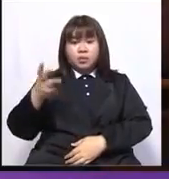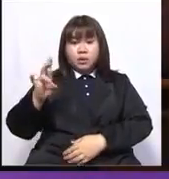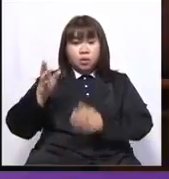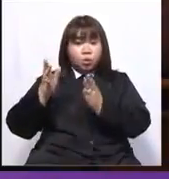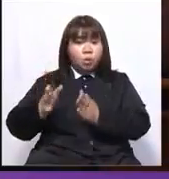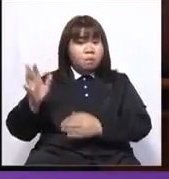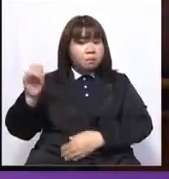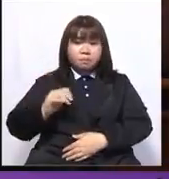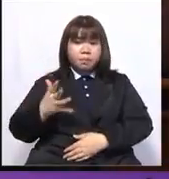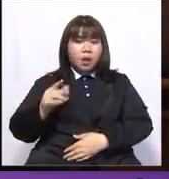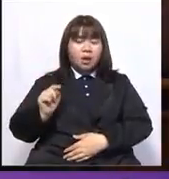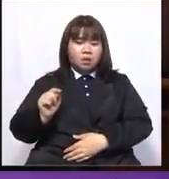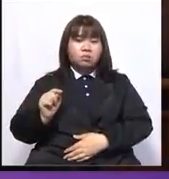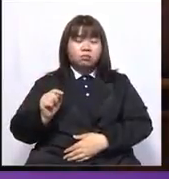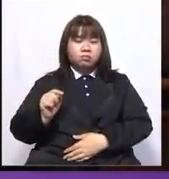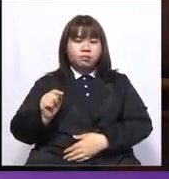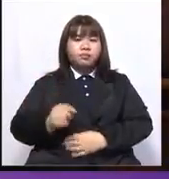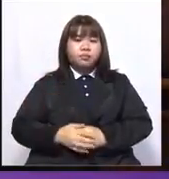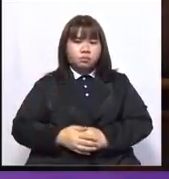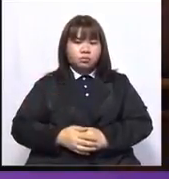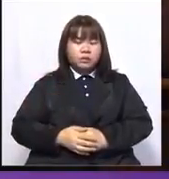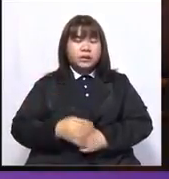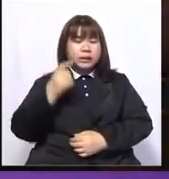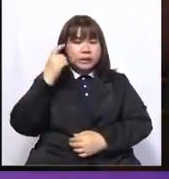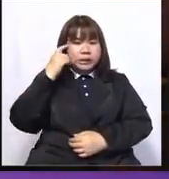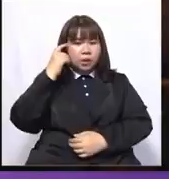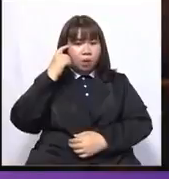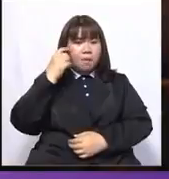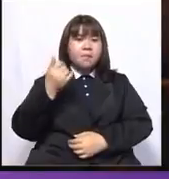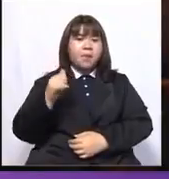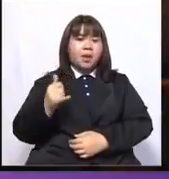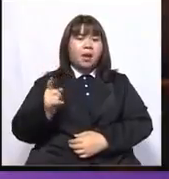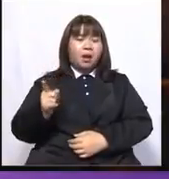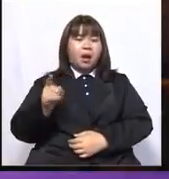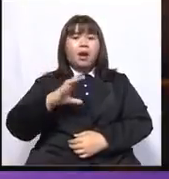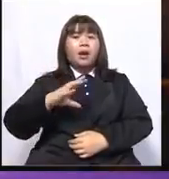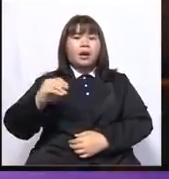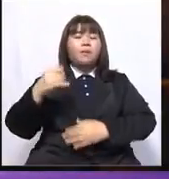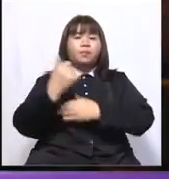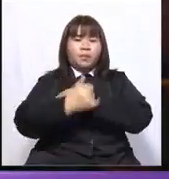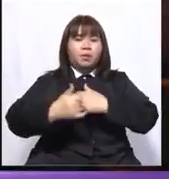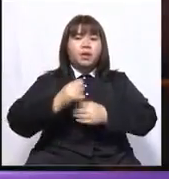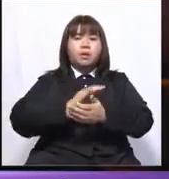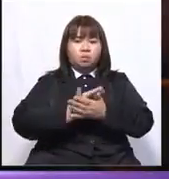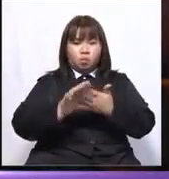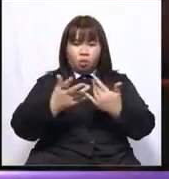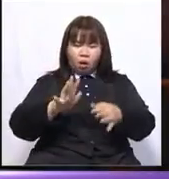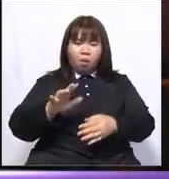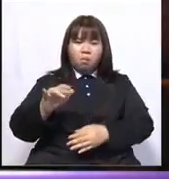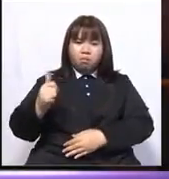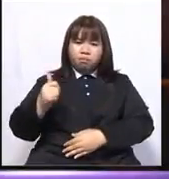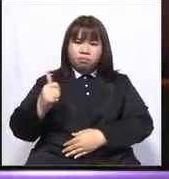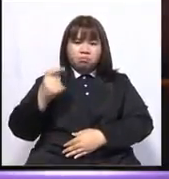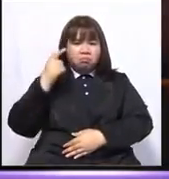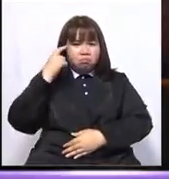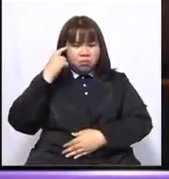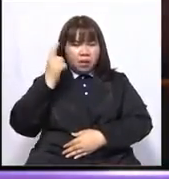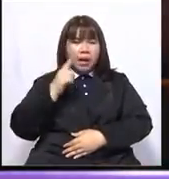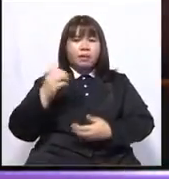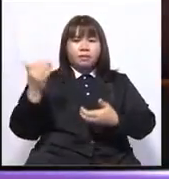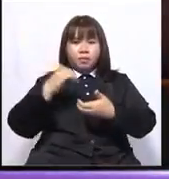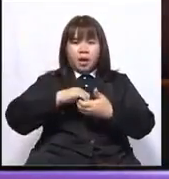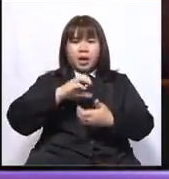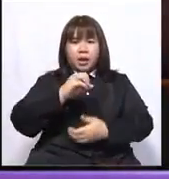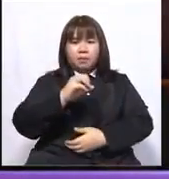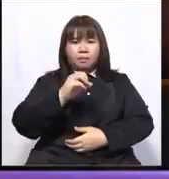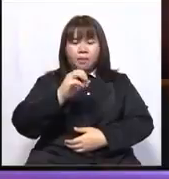59,217 คนที่ไม่ได้มารายงานตัวครับคาดนะครับว่าบางส่วนนั้นอาจจะกลับประเทศไปแล้วบางส่วนนั้นอาจจะนำเข้าแบบ MOU